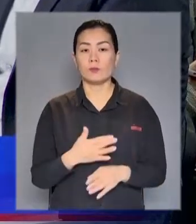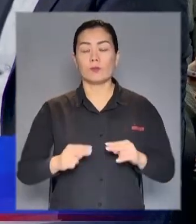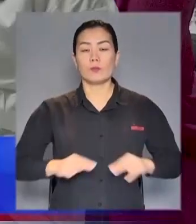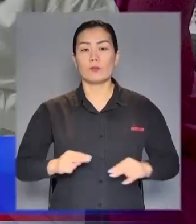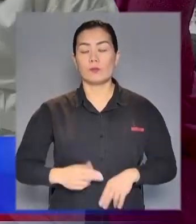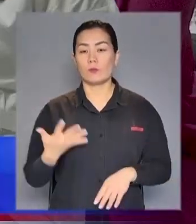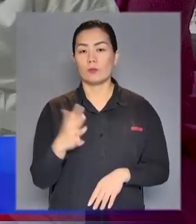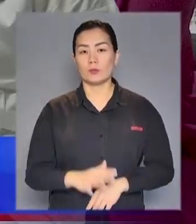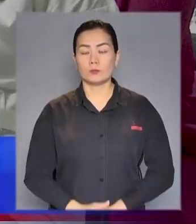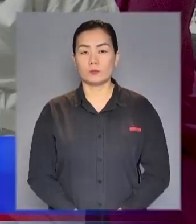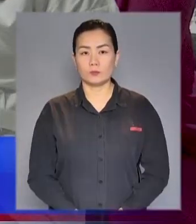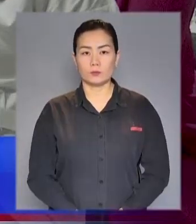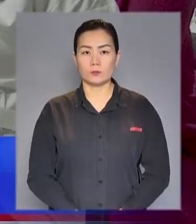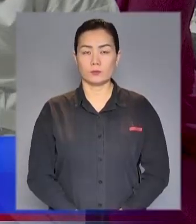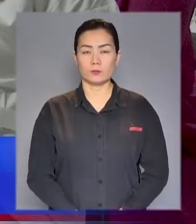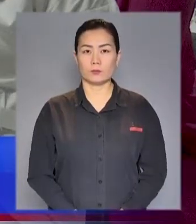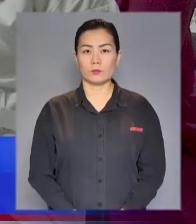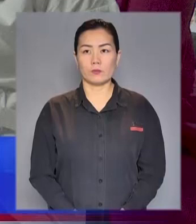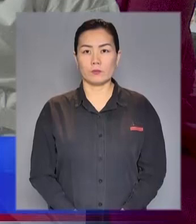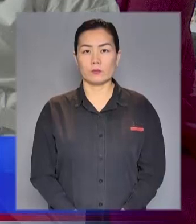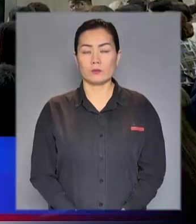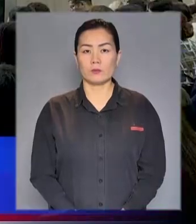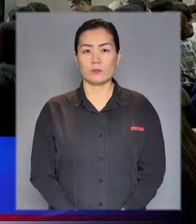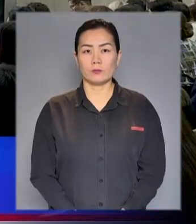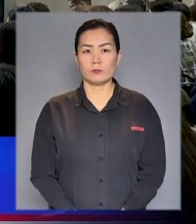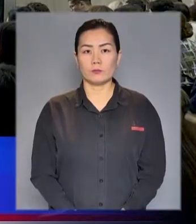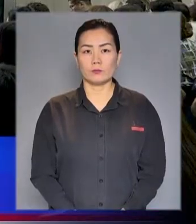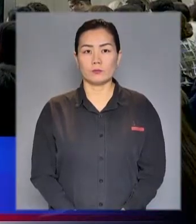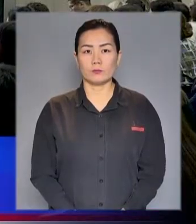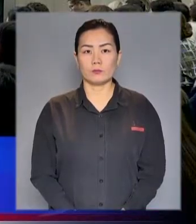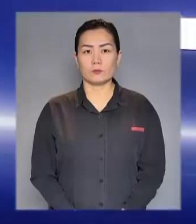разделить педагогов на 5 сфер. Данияр Шумков, Гаухар Нурлбек, Казаябек Галымов, телеканал Атырау.